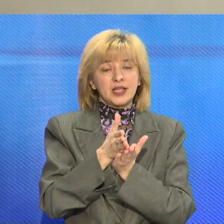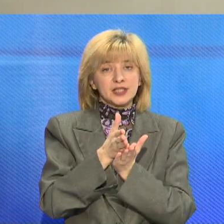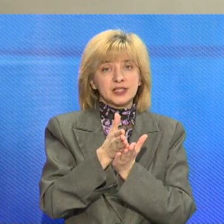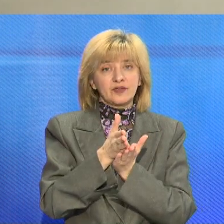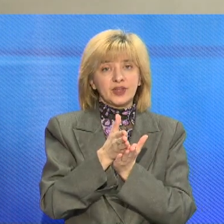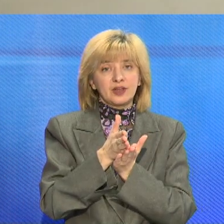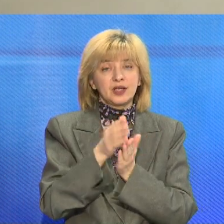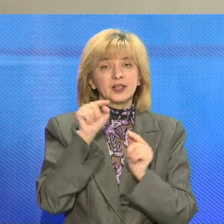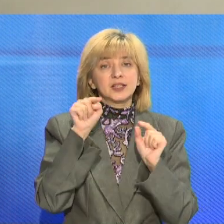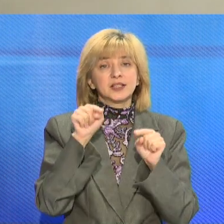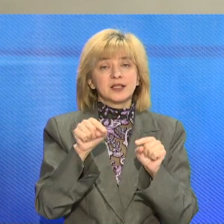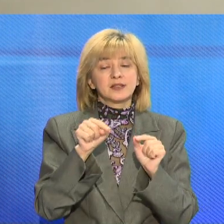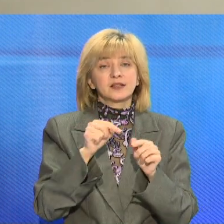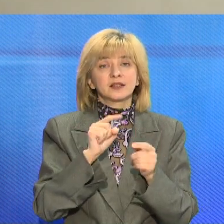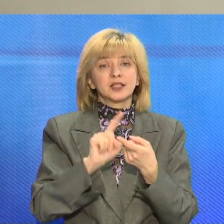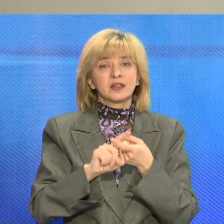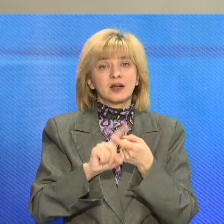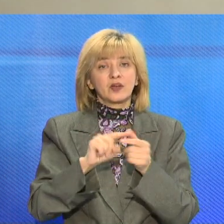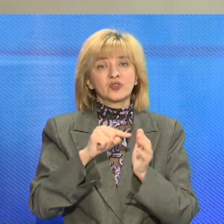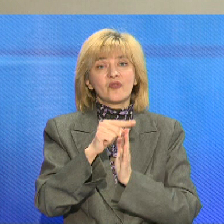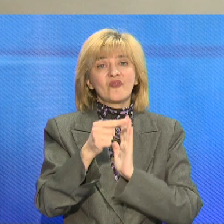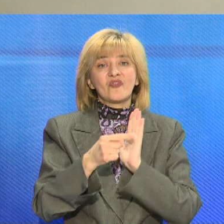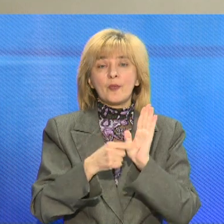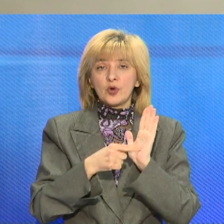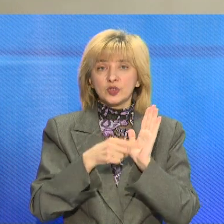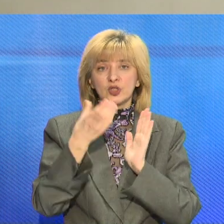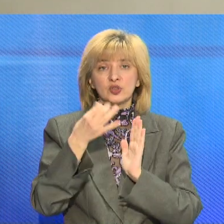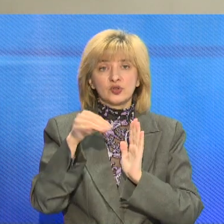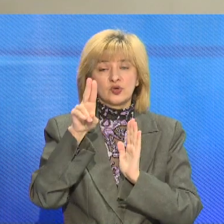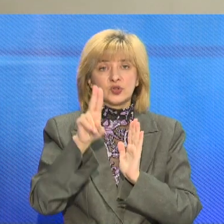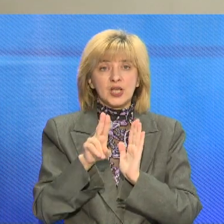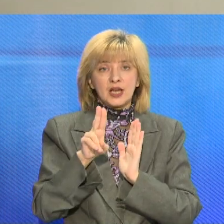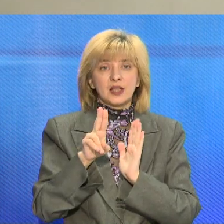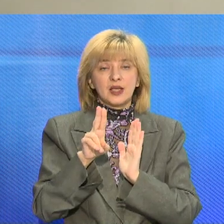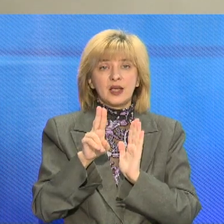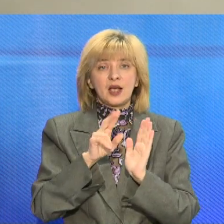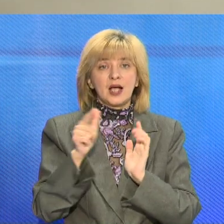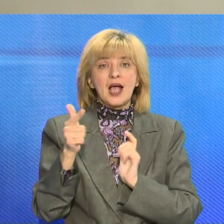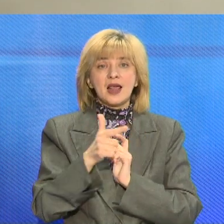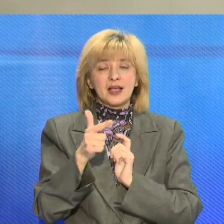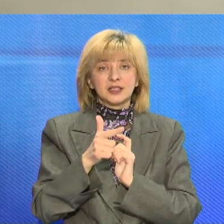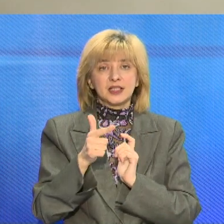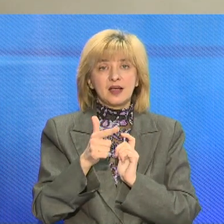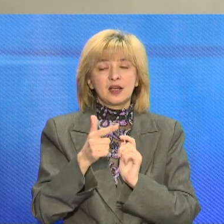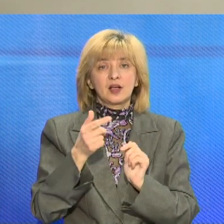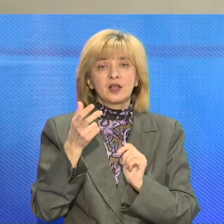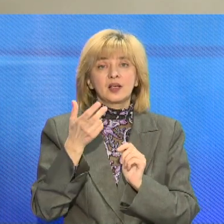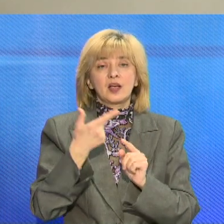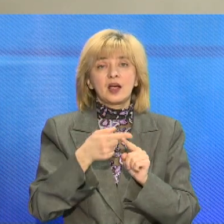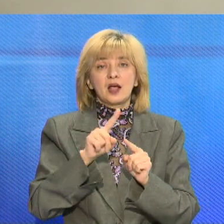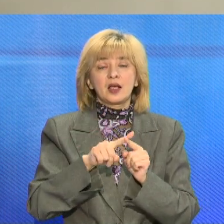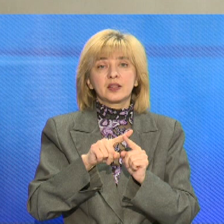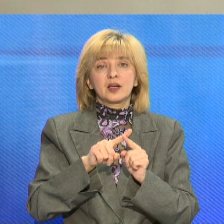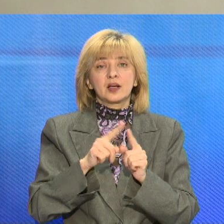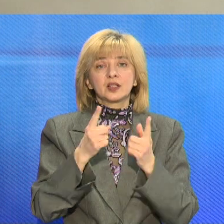Здесь затрагиваются многие вопросы. Это и социальная гарантия, это